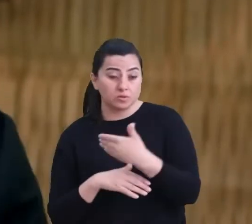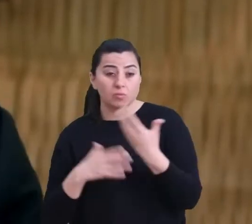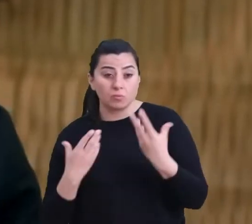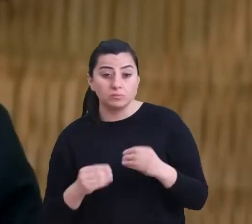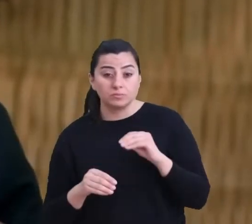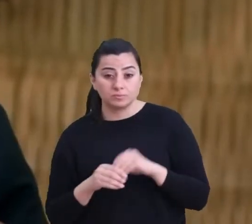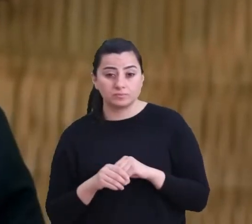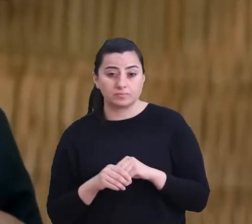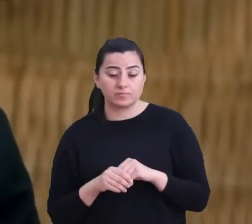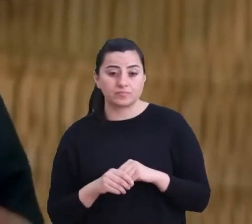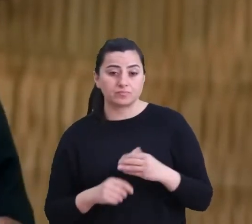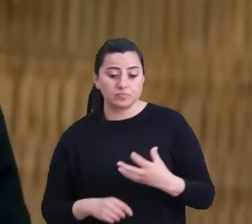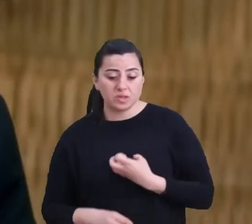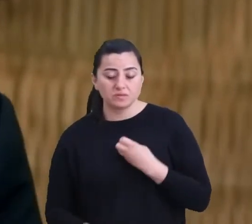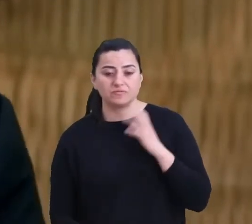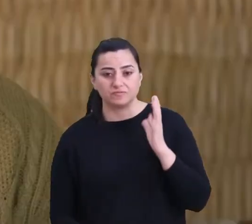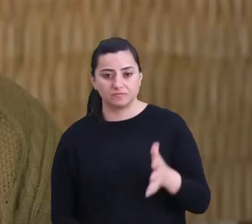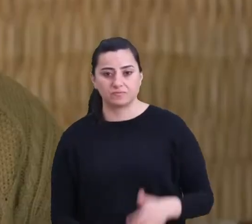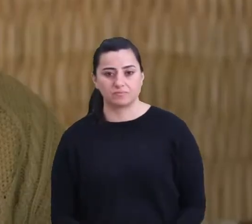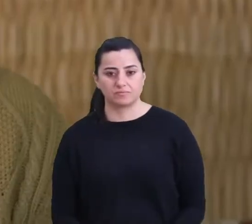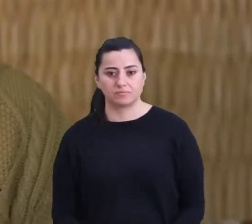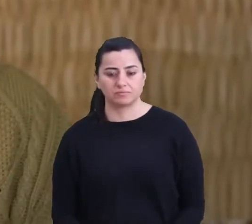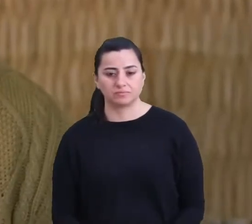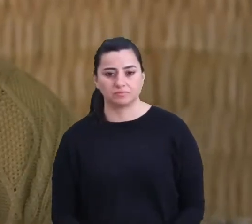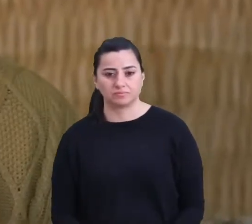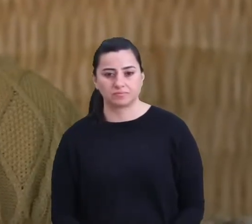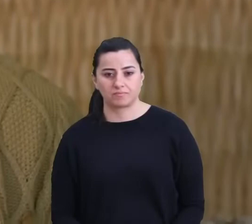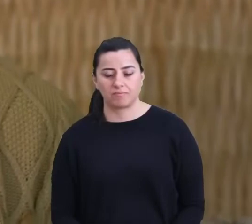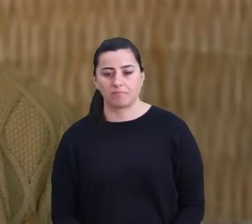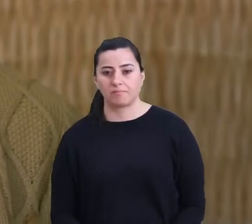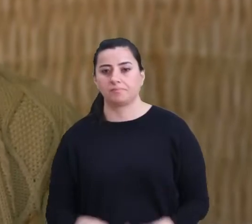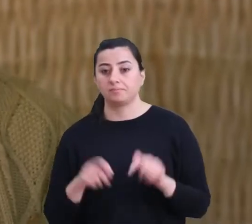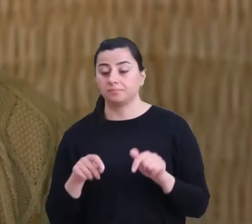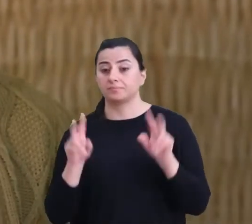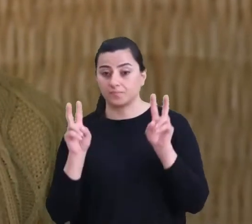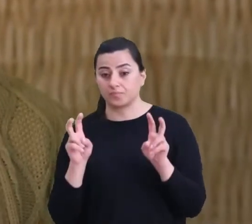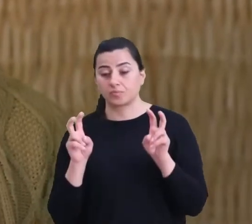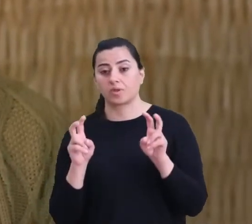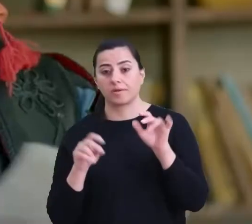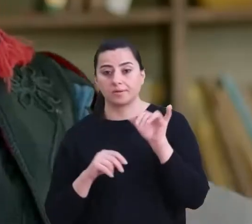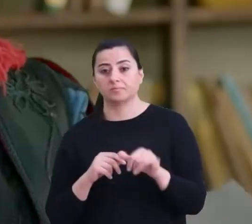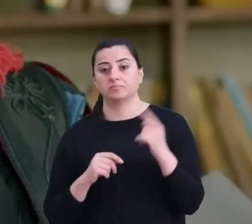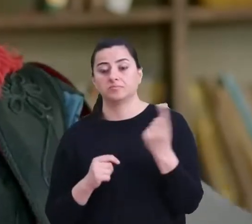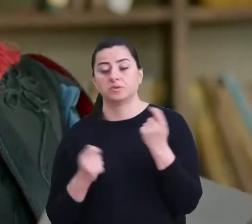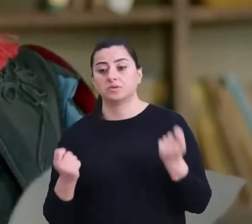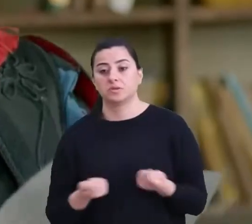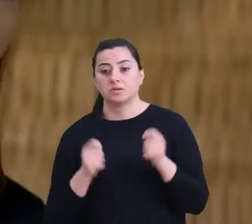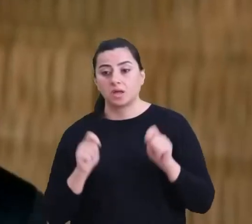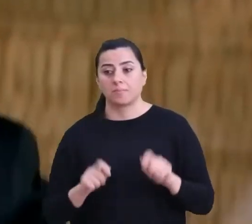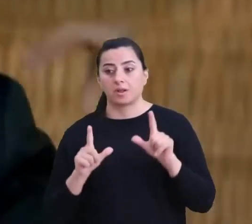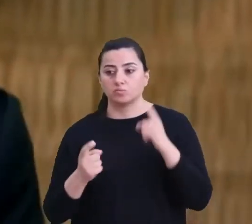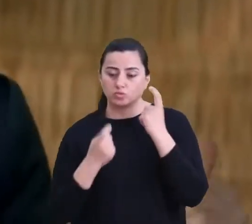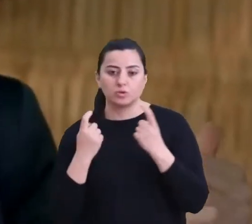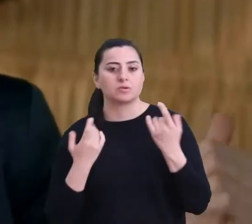olduğu için canları çok sıkılmaktadır. Bu konu hakkında bizim de bir şeyler yapmamız gerek diye